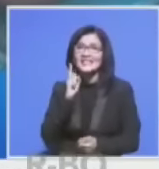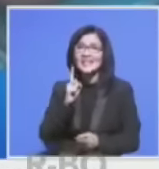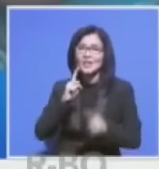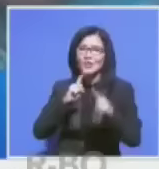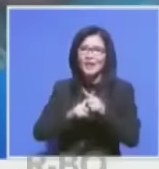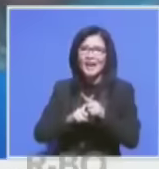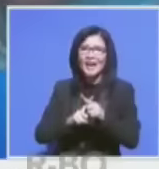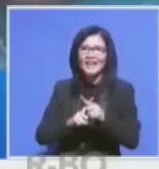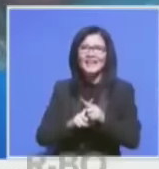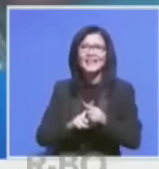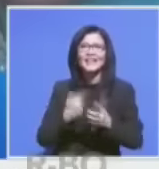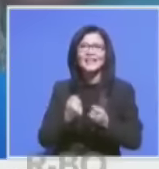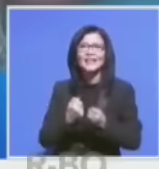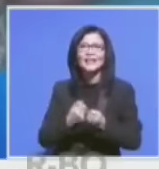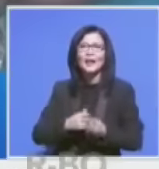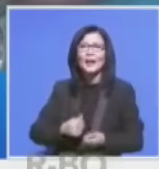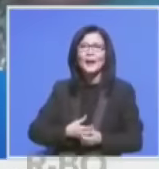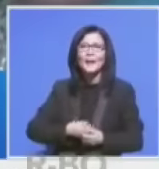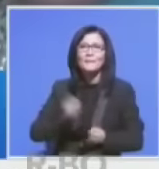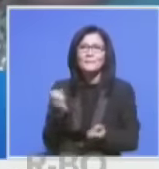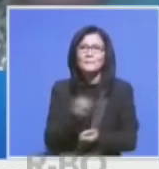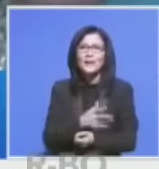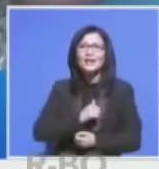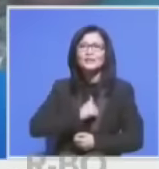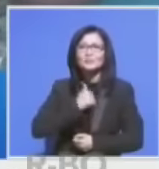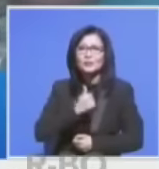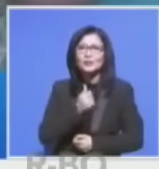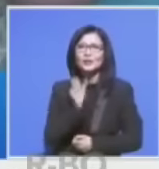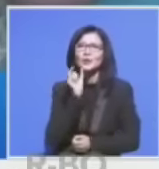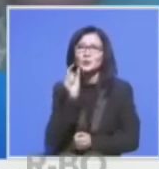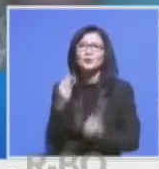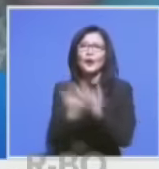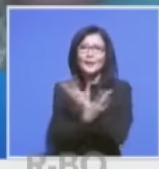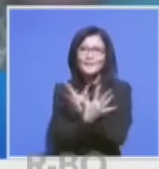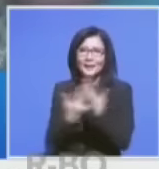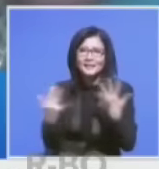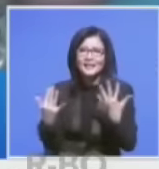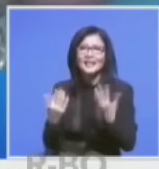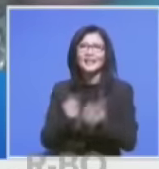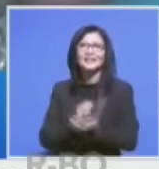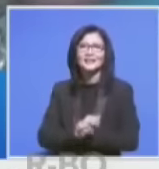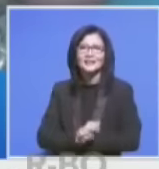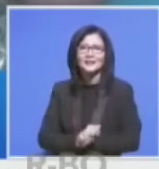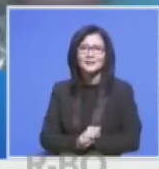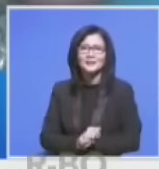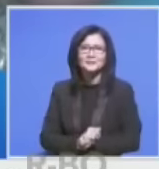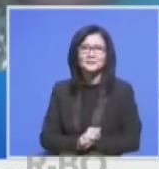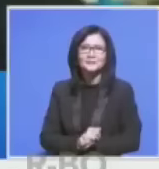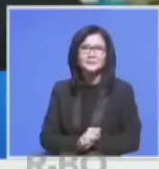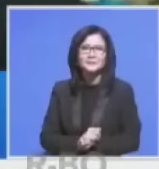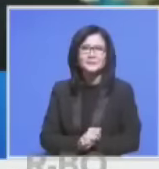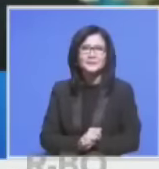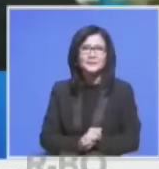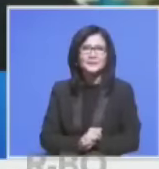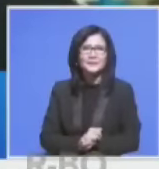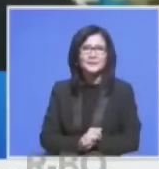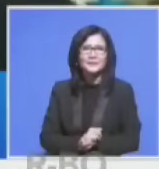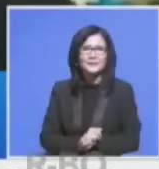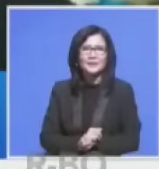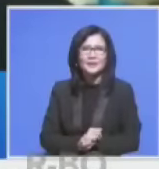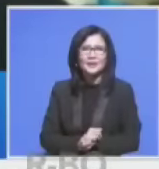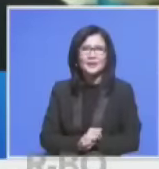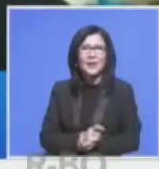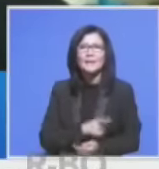kita balas budi ke masyarakat semua. Ada acara pesta rakyat 10 malam itu. Oke. Okay. Mereka juga